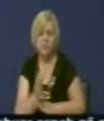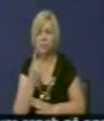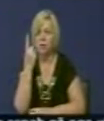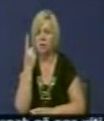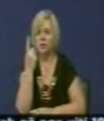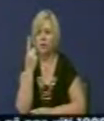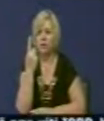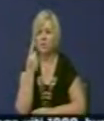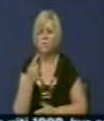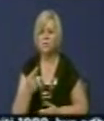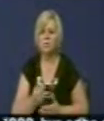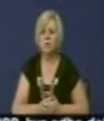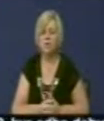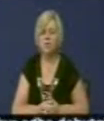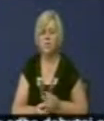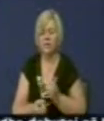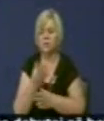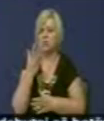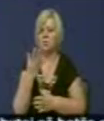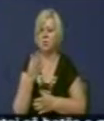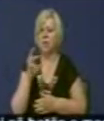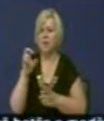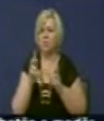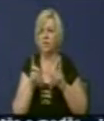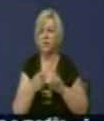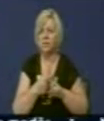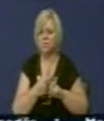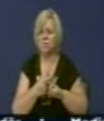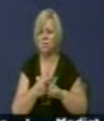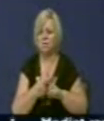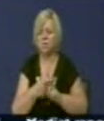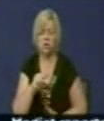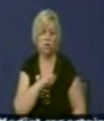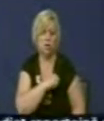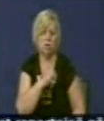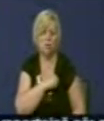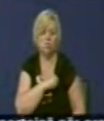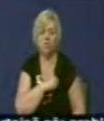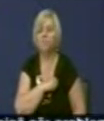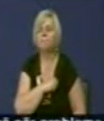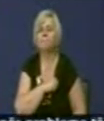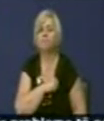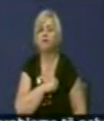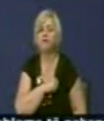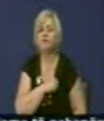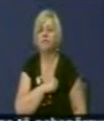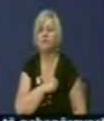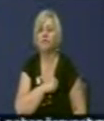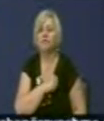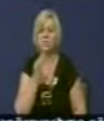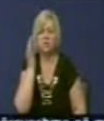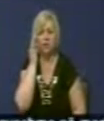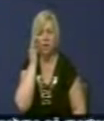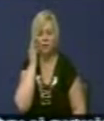vitit 2008 u publikua në gazetën zyrtare me 16 shkurt të vitit 2008.